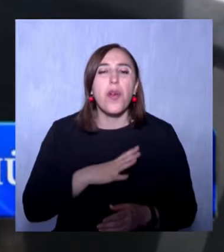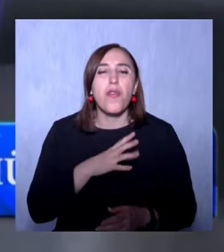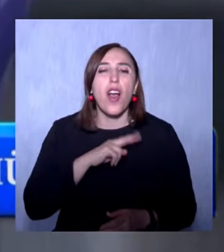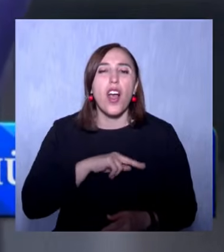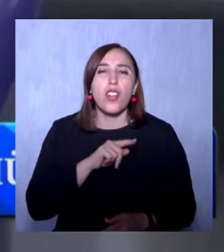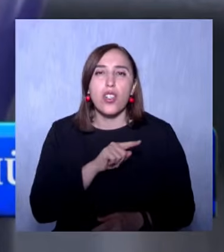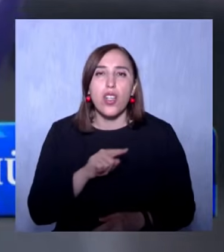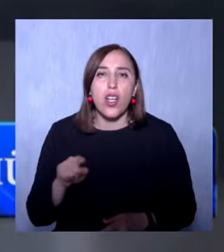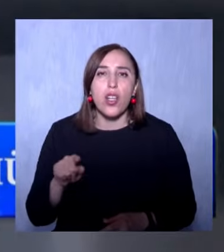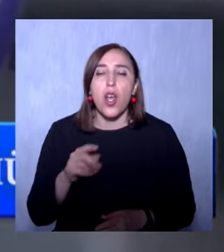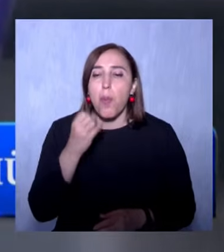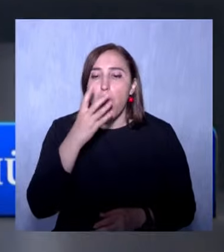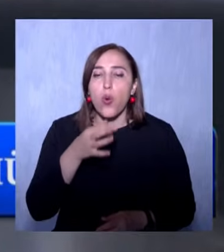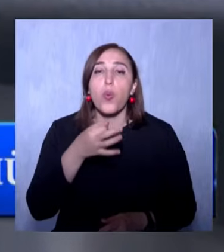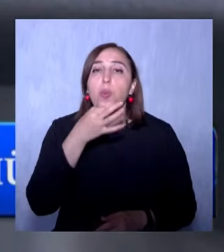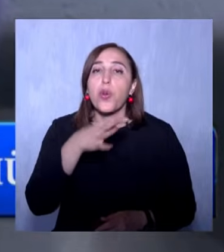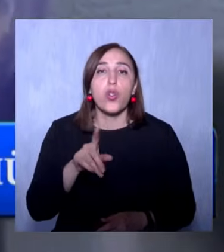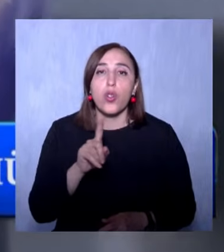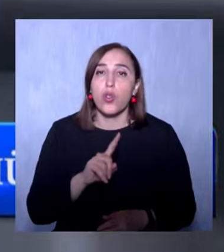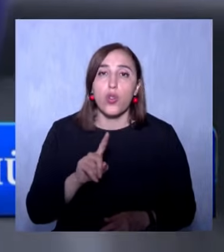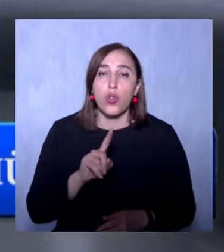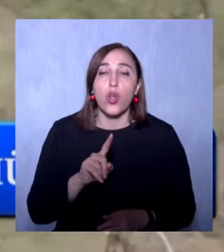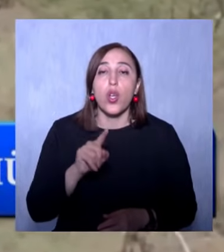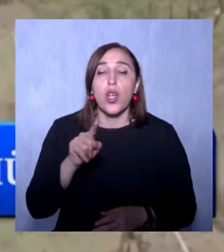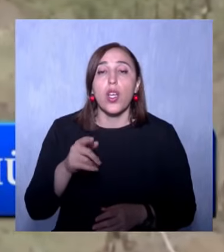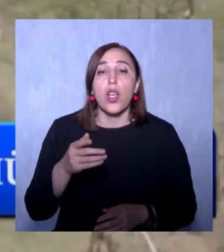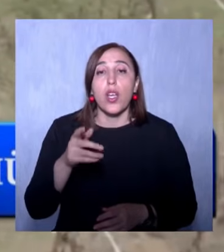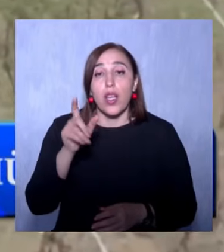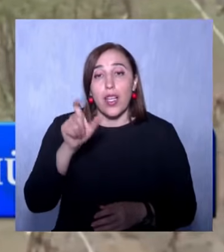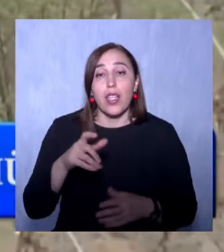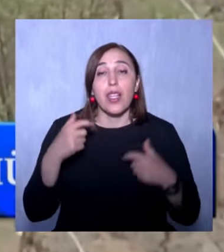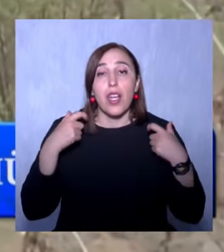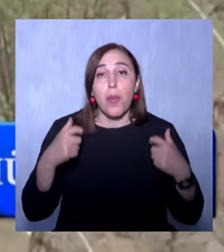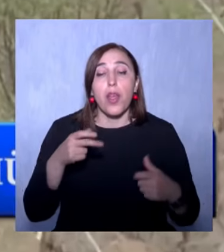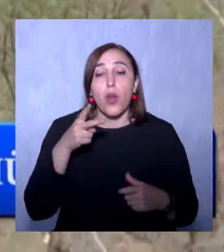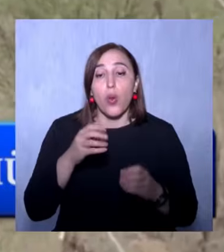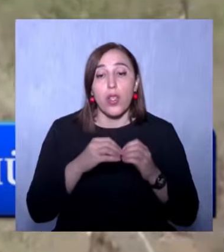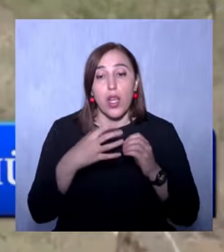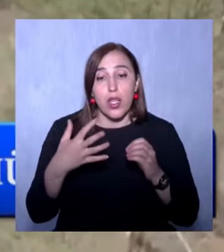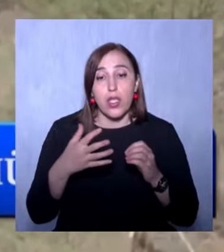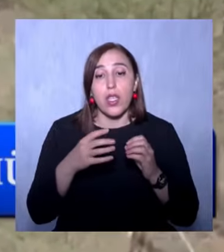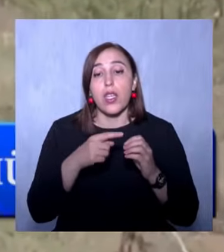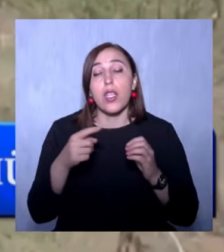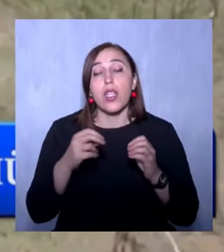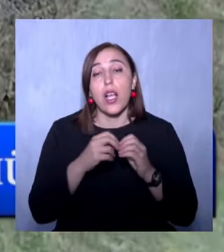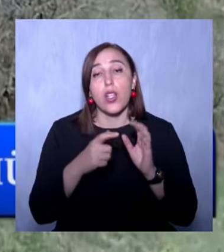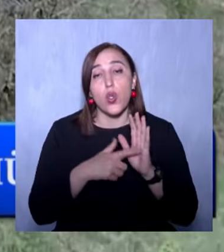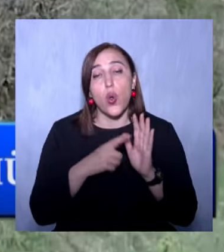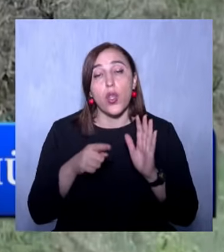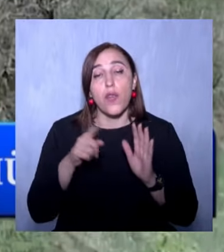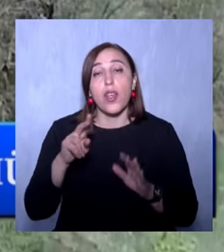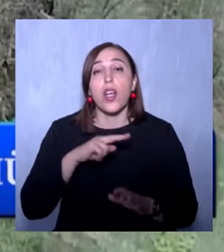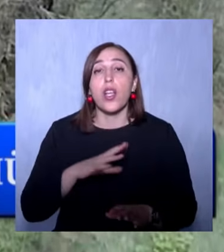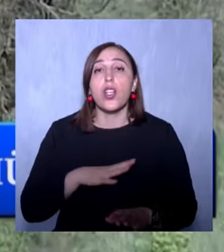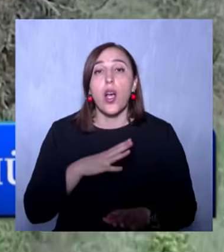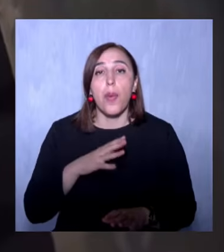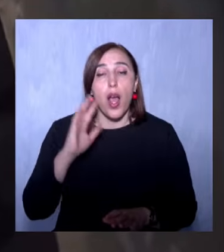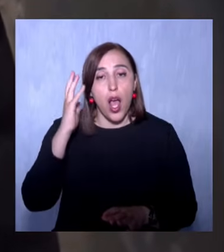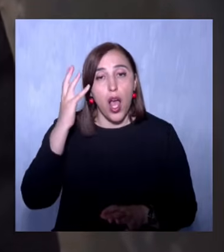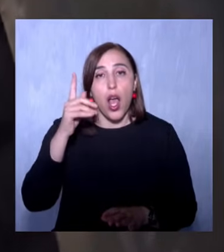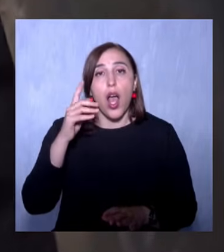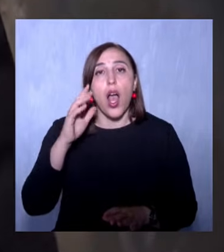Բաքվին մասնավորապես դուր չէր եկել այն հանգամանքը, որ Կոսոբոկովը 2015-ից 2017 թվականներին զբաղեցրել էր